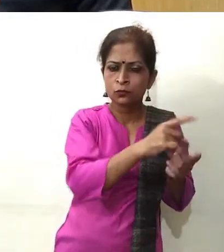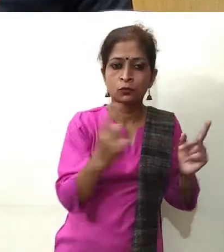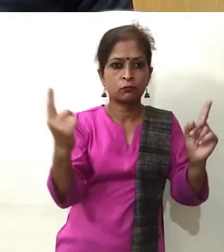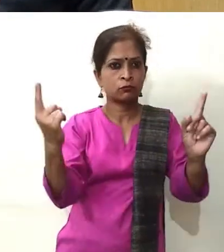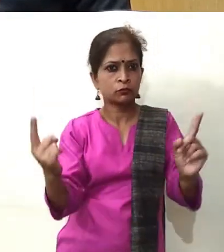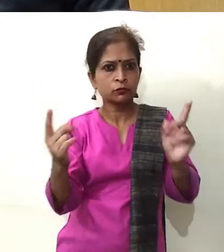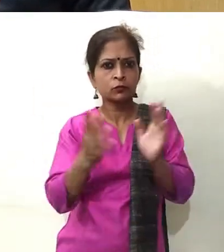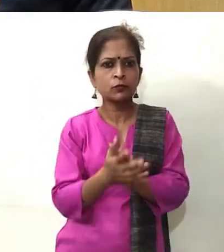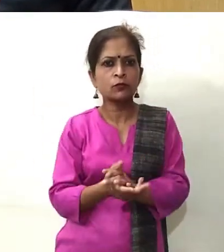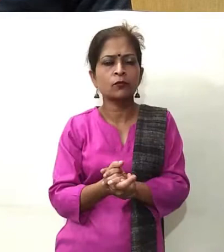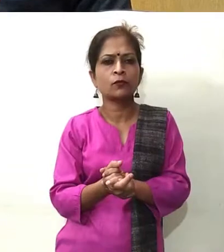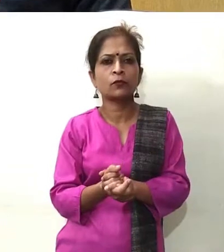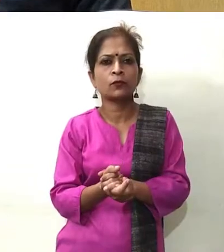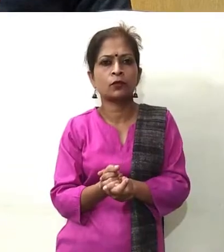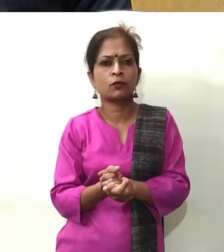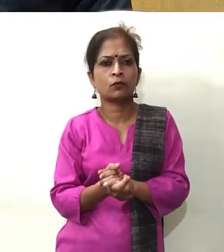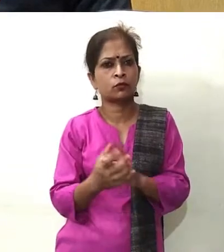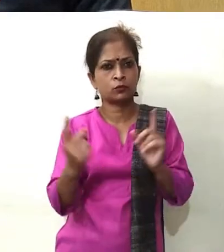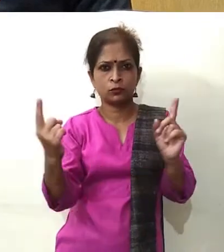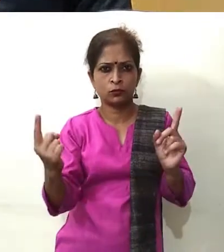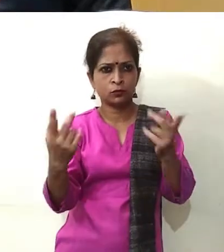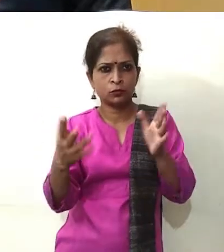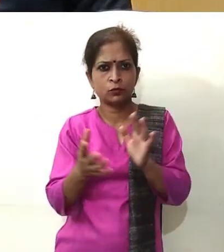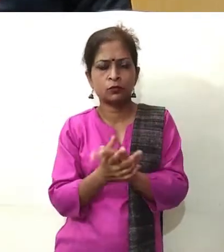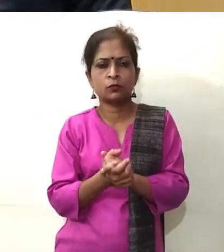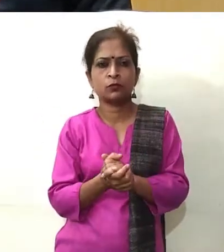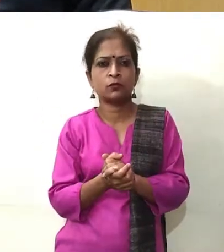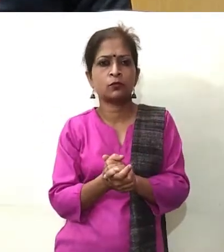राधे सूत पुत्र बोला करता था।